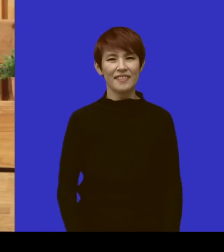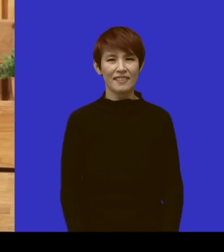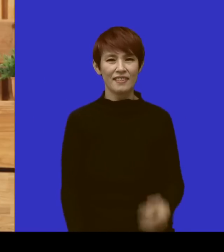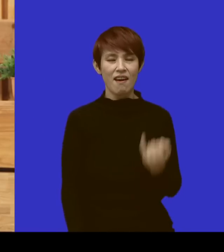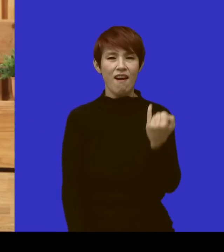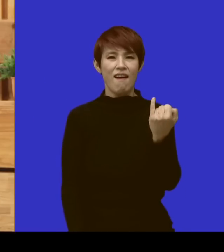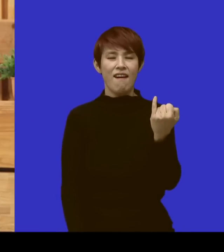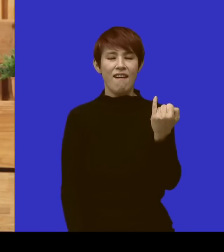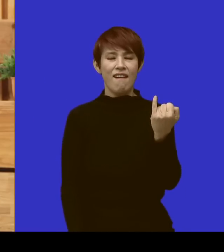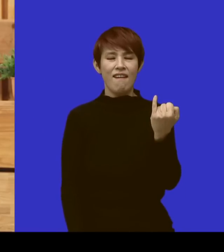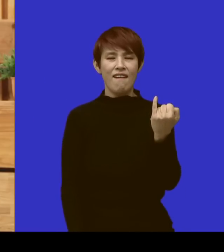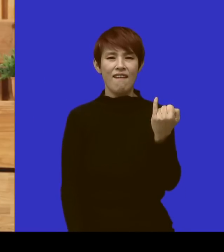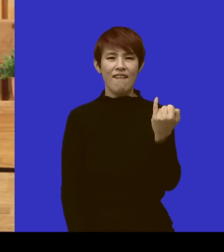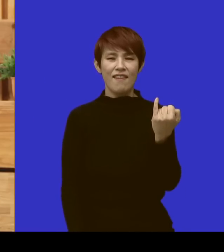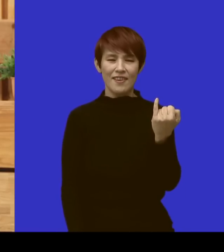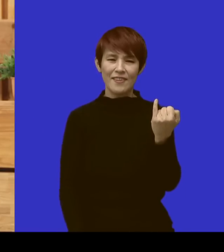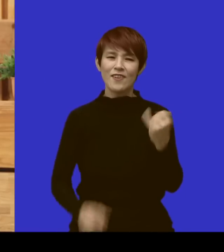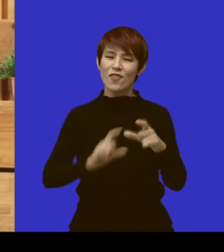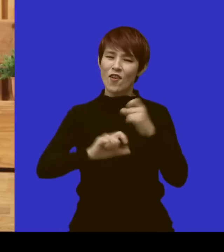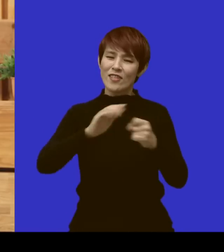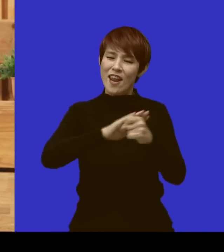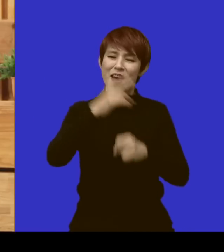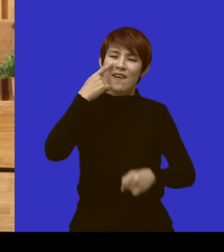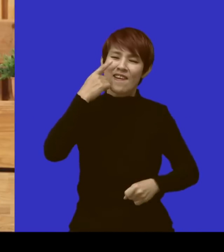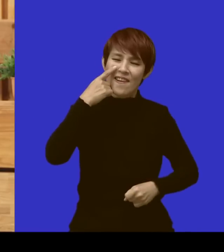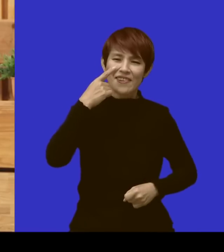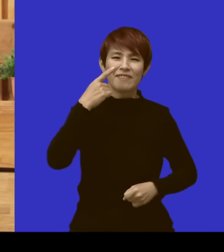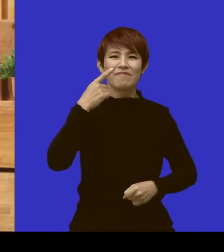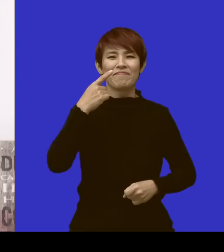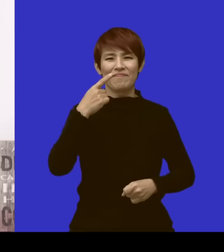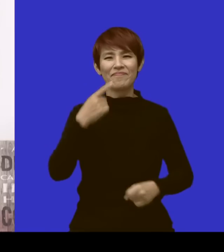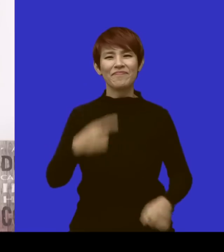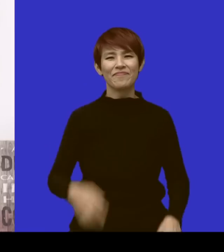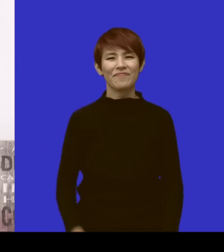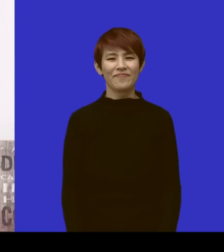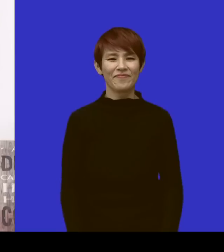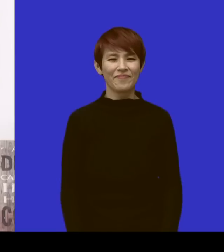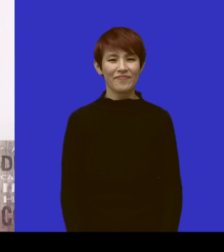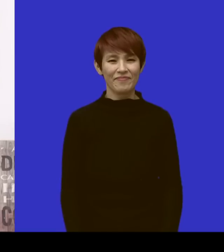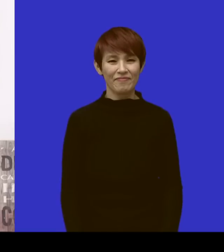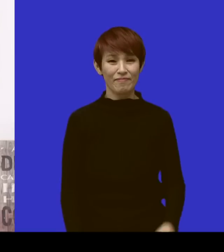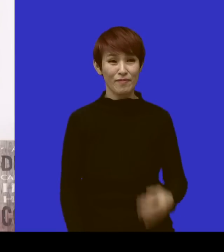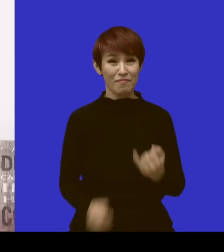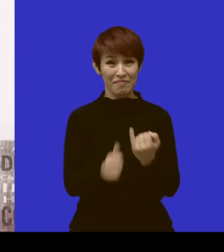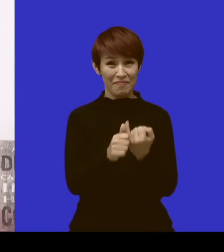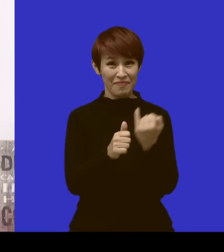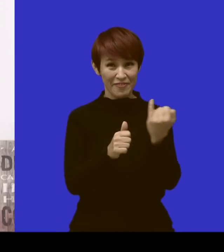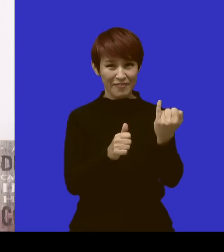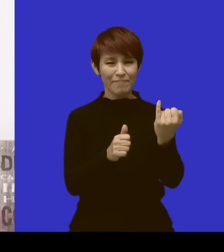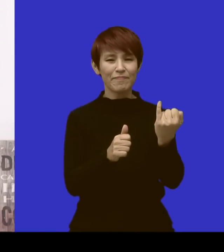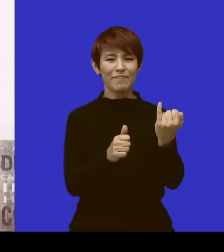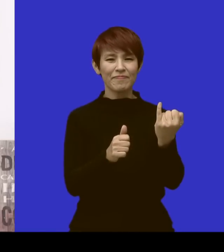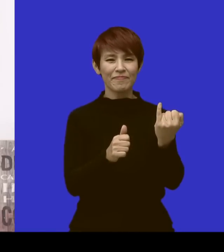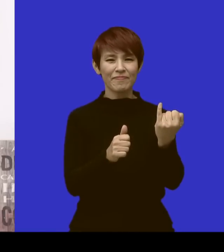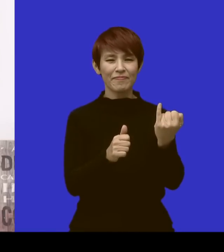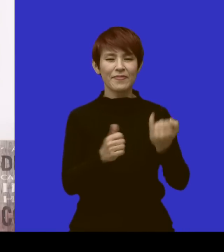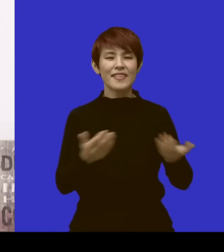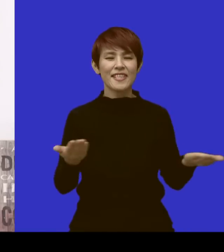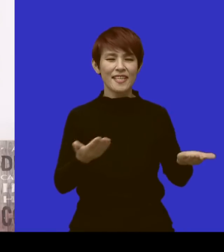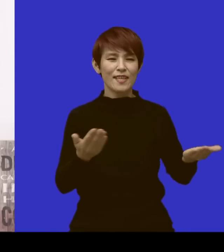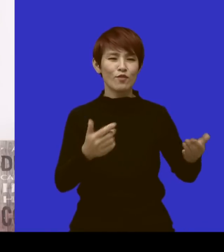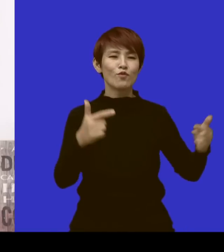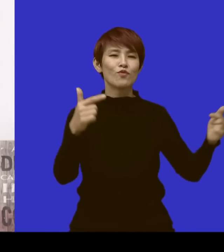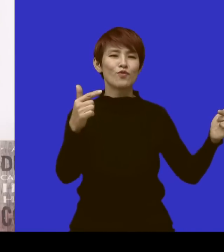좀 뭔가 더 사랑하는 쪽을 한번 해보자 하게 됐고 이 사람이 이제 일을 조금